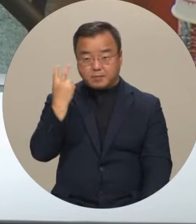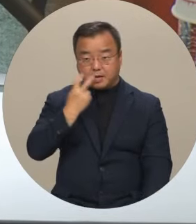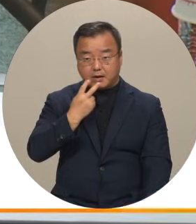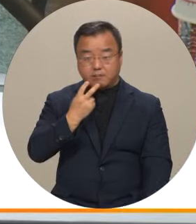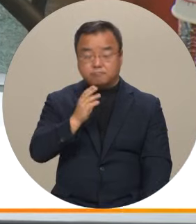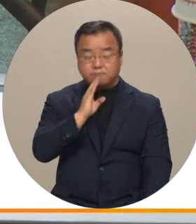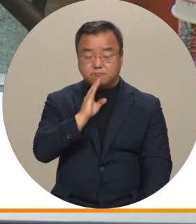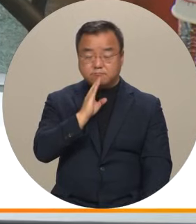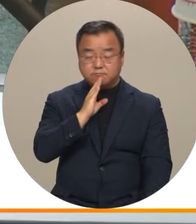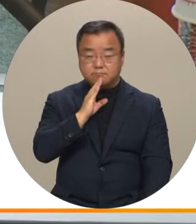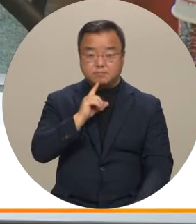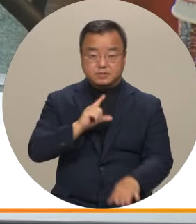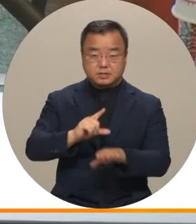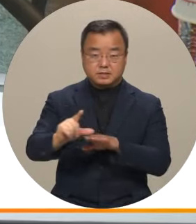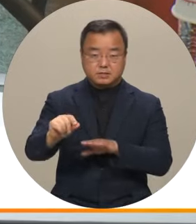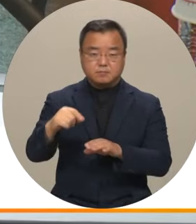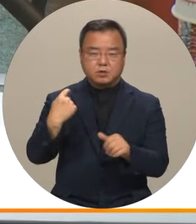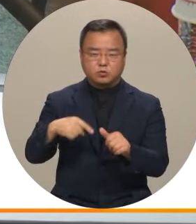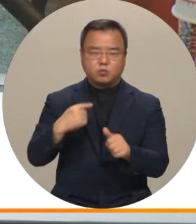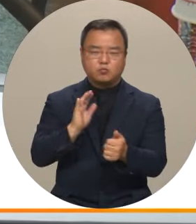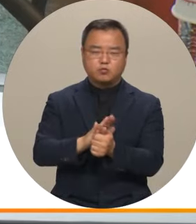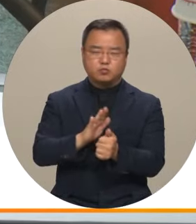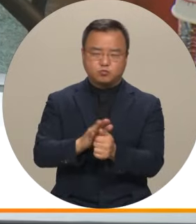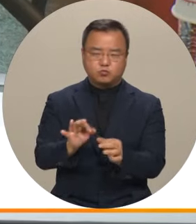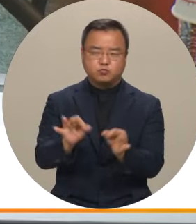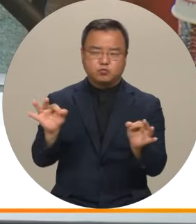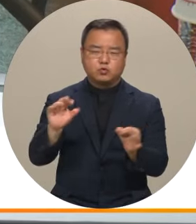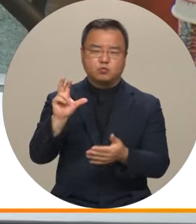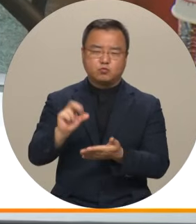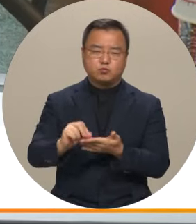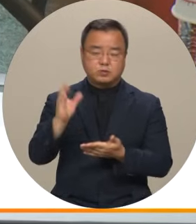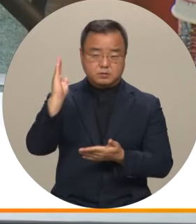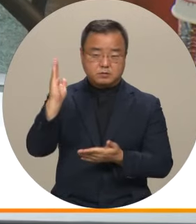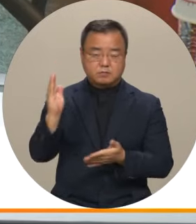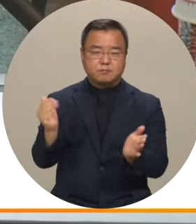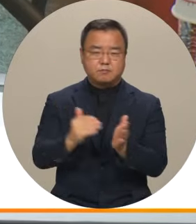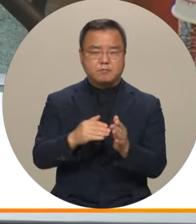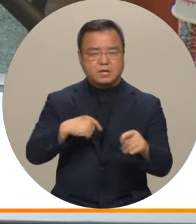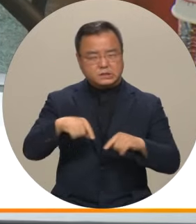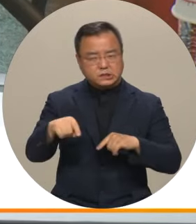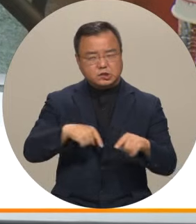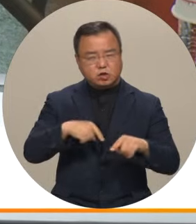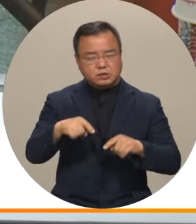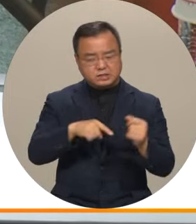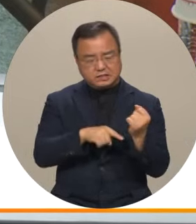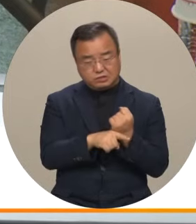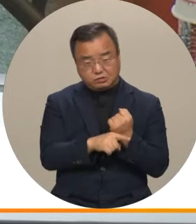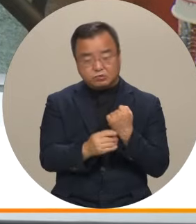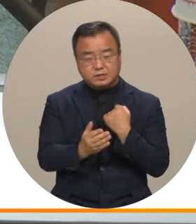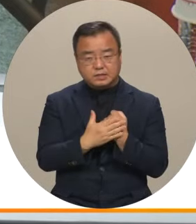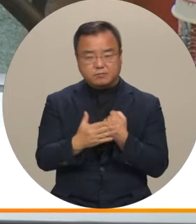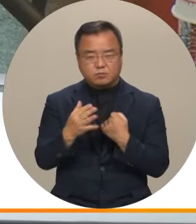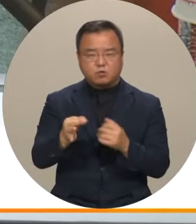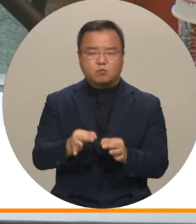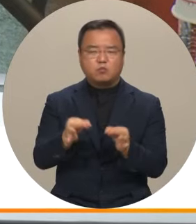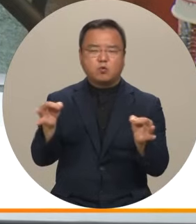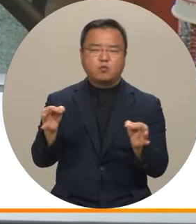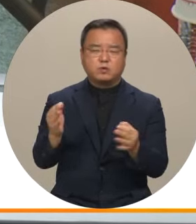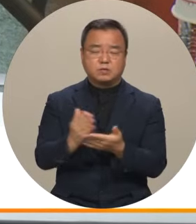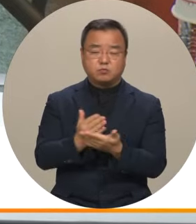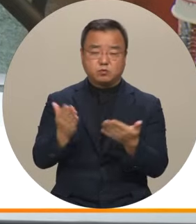지방교육 재정 교부금의 대한 문제를 지적해 주신 바 있는데요 정치 논리에 따라서 교부금이 집행되고 있다 이런